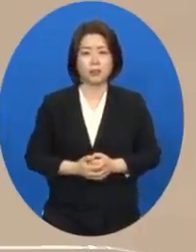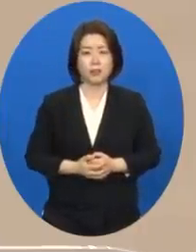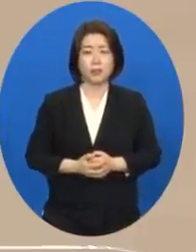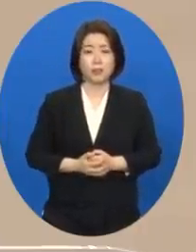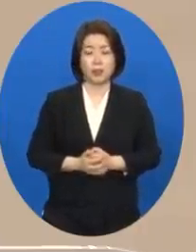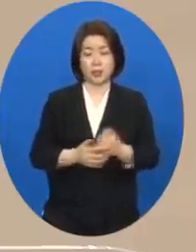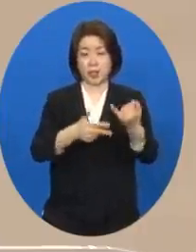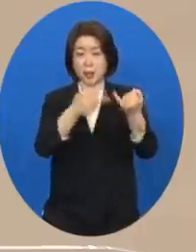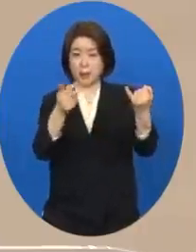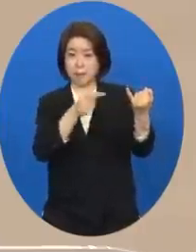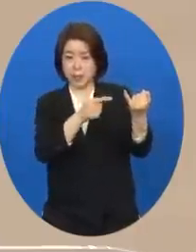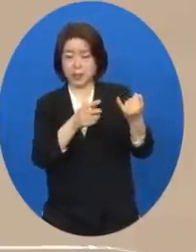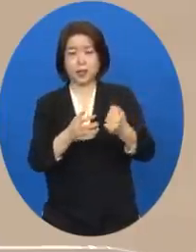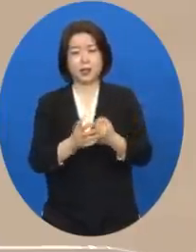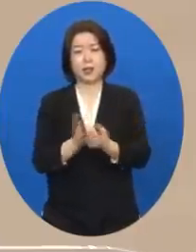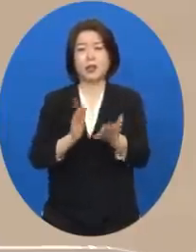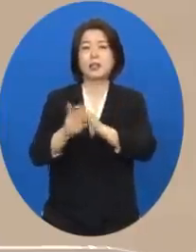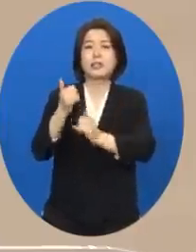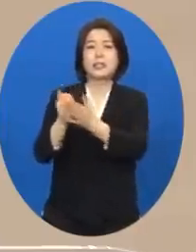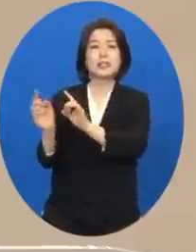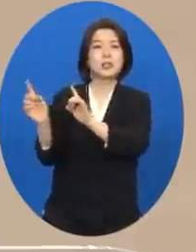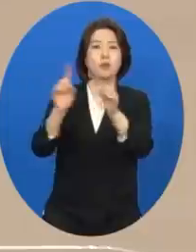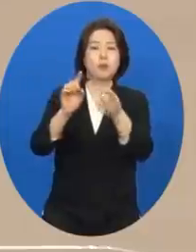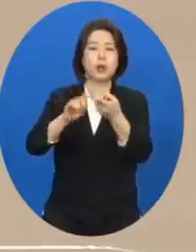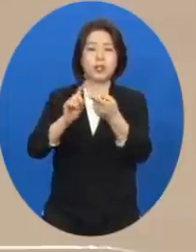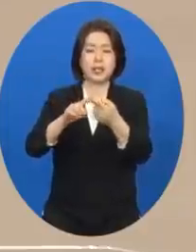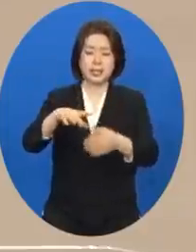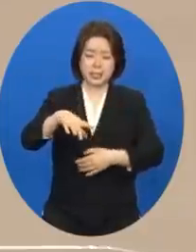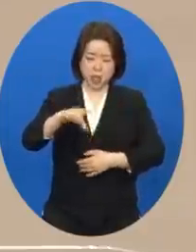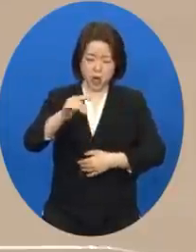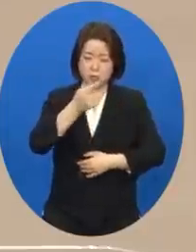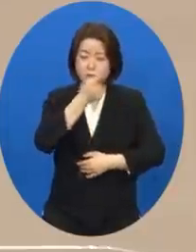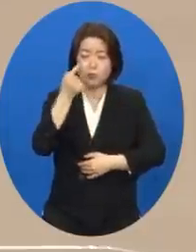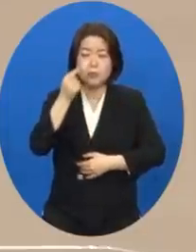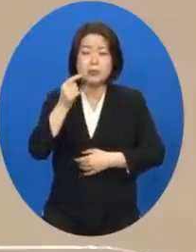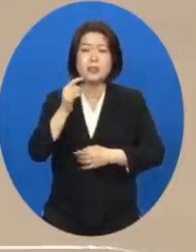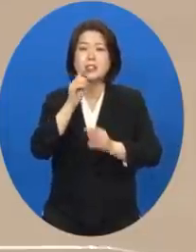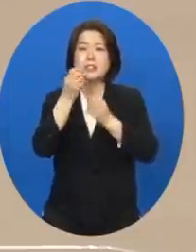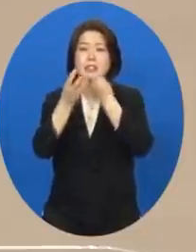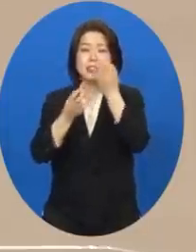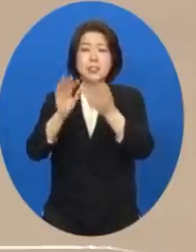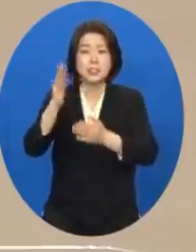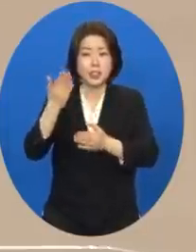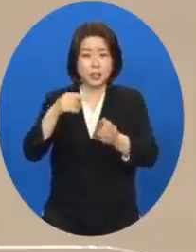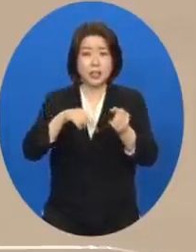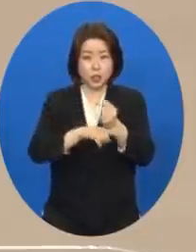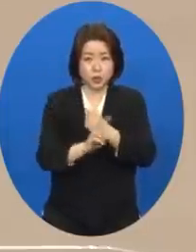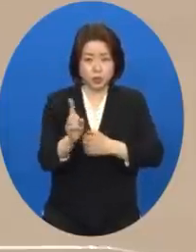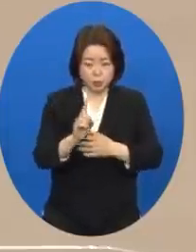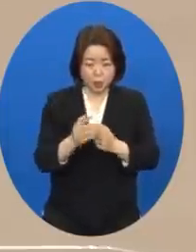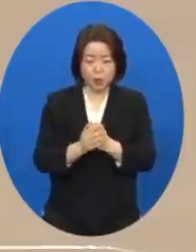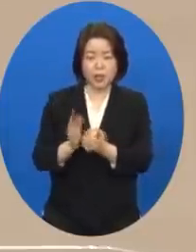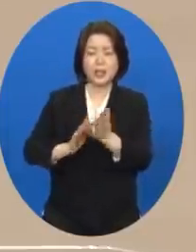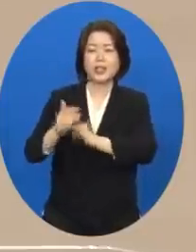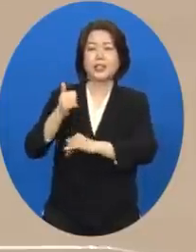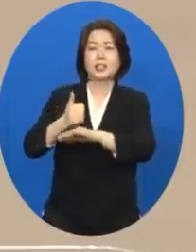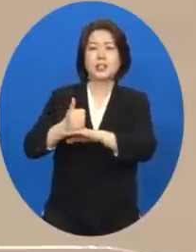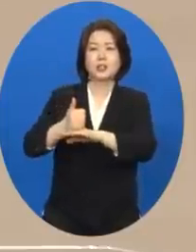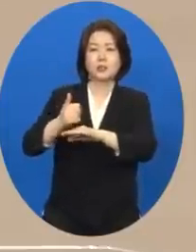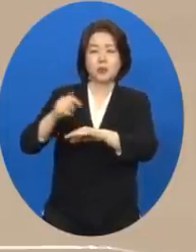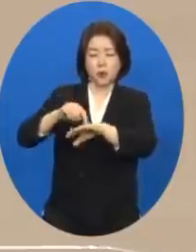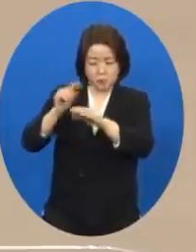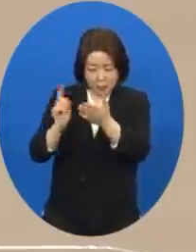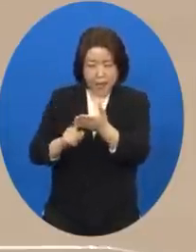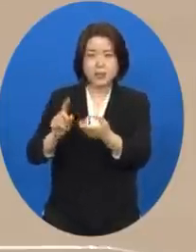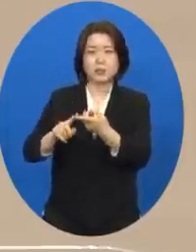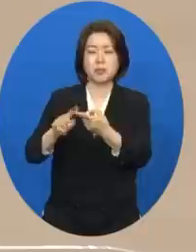막 쌀로 마리아가 예수님의 부활의 첫 증인이 된 것은 예수님에 대한 마음이 특별 했기 때문에